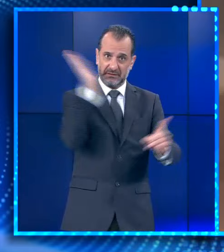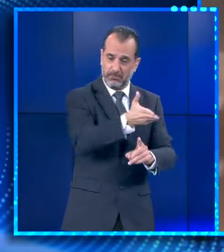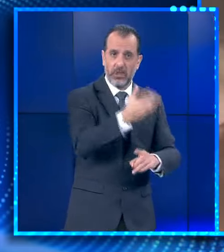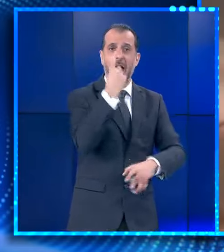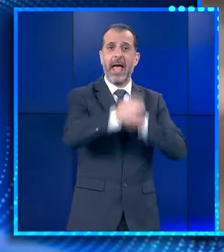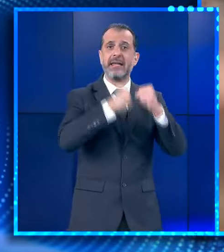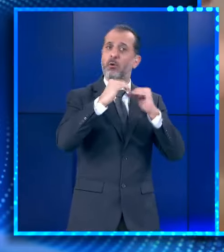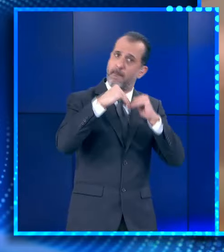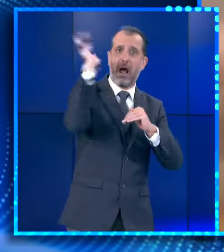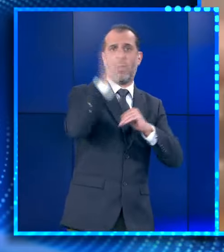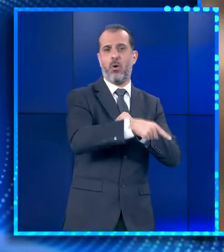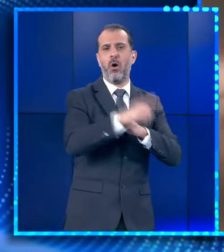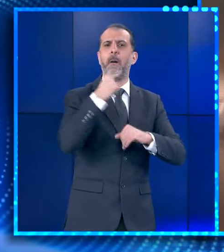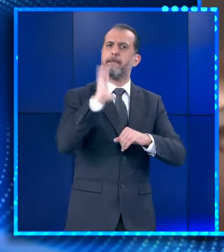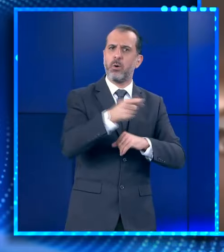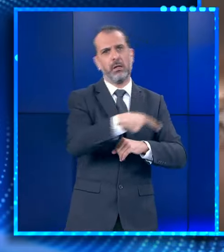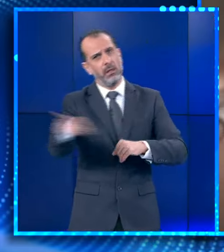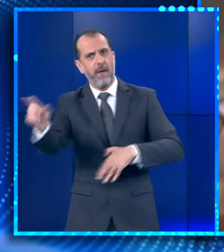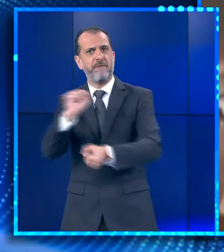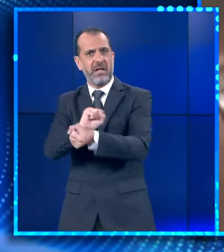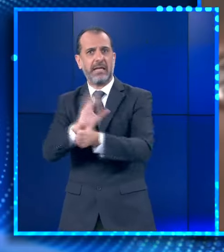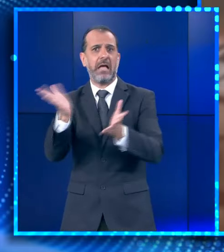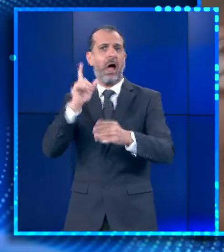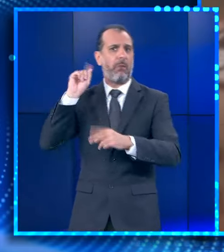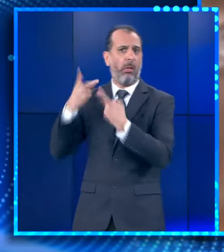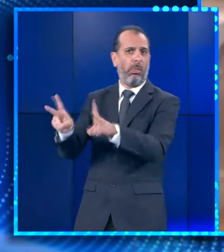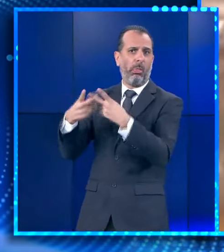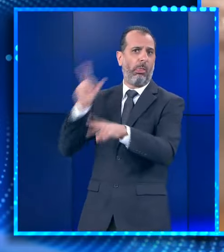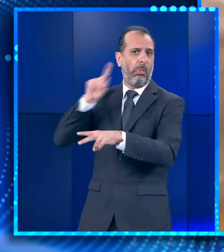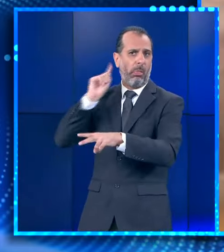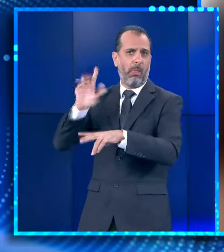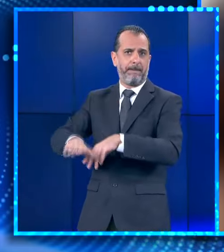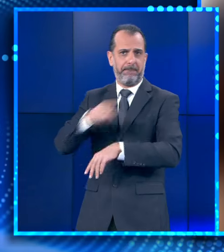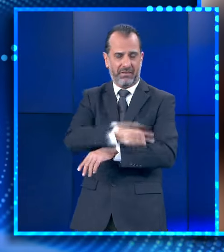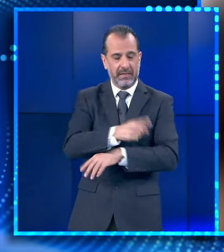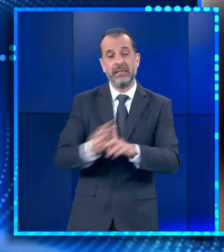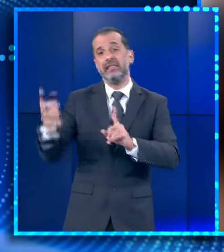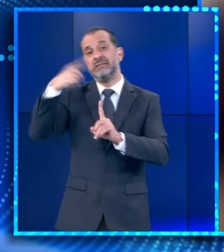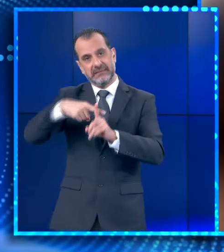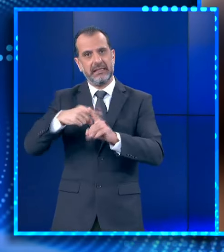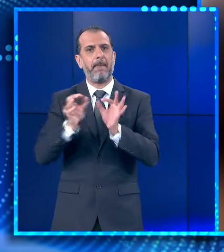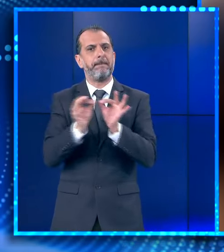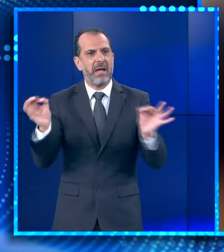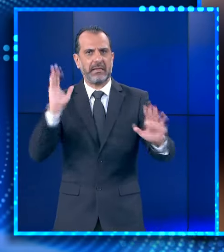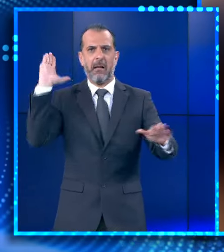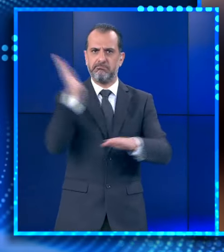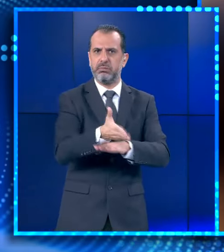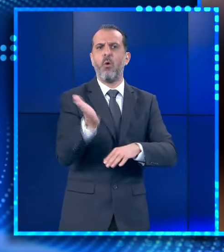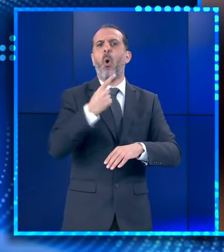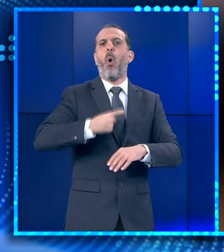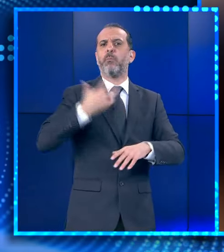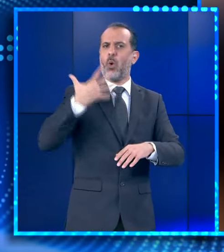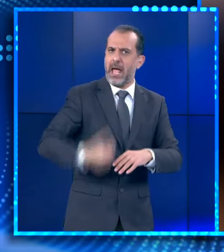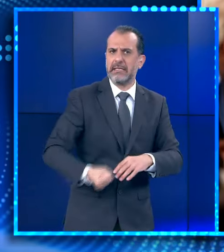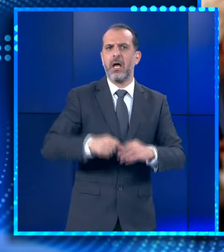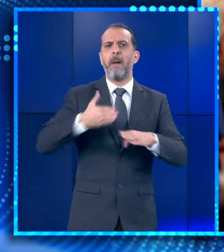το ενδεχόμενο να εκτίσει την ποινή. Ο Κυριάκος Μητσοτάκης είπε επίσης ότι θα υπάρξουν πιο αυστηρά ποινικά μέτρα για όπλο κατοχή, ειδικά